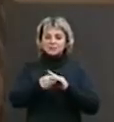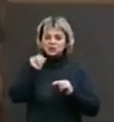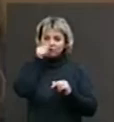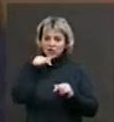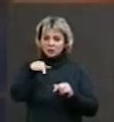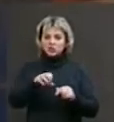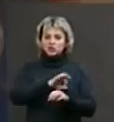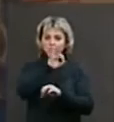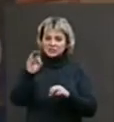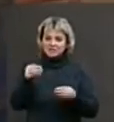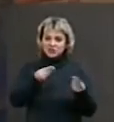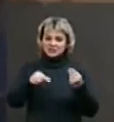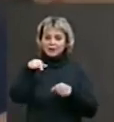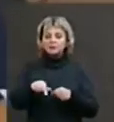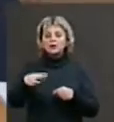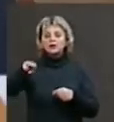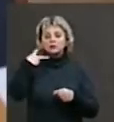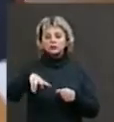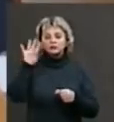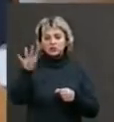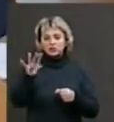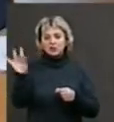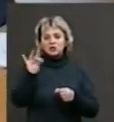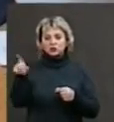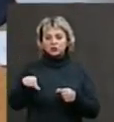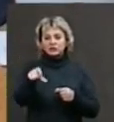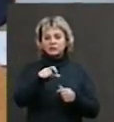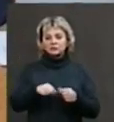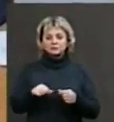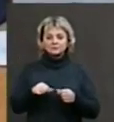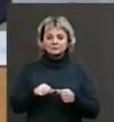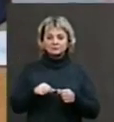искусственным спутникам. Евгения Слинкина, Андрей Токарев, Дон-24, Ростов-на-Дону.